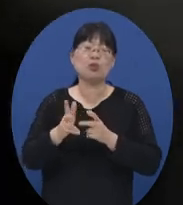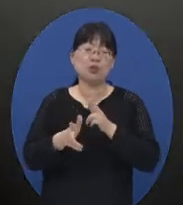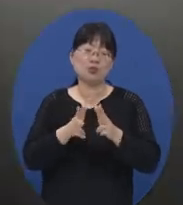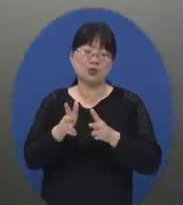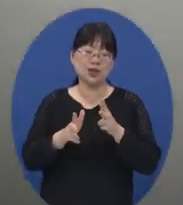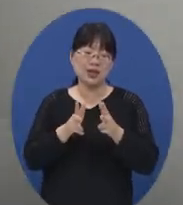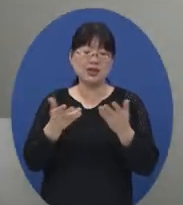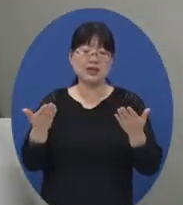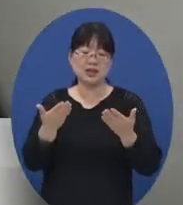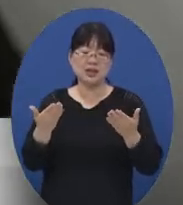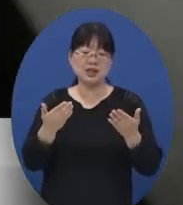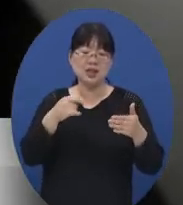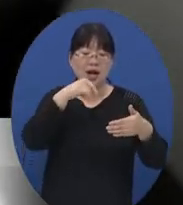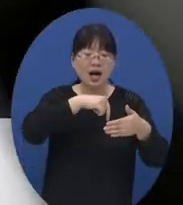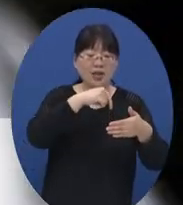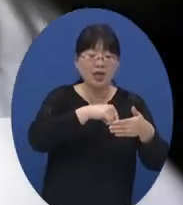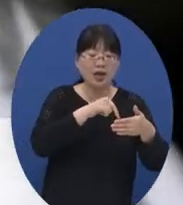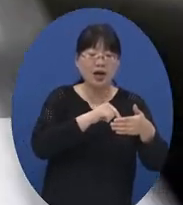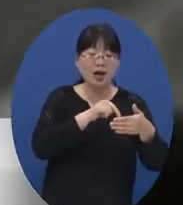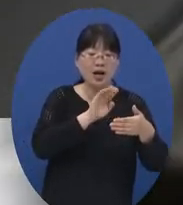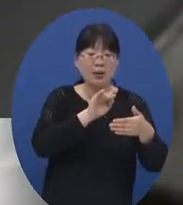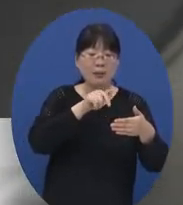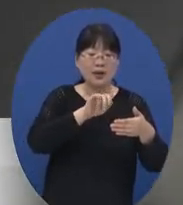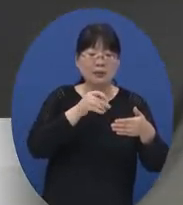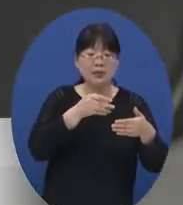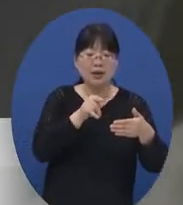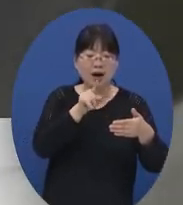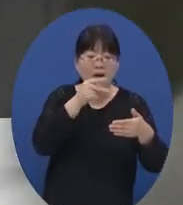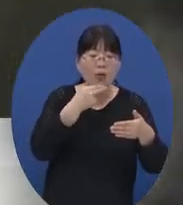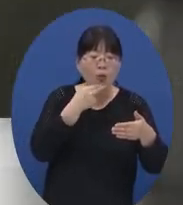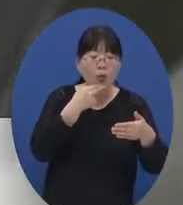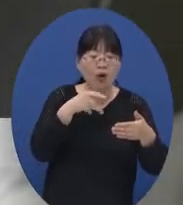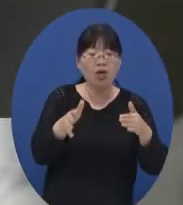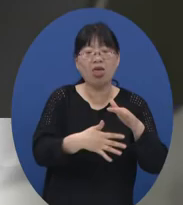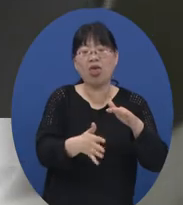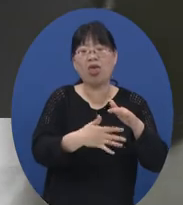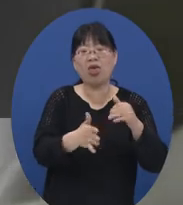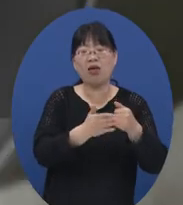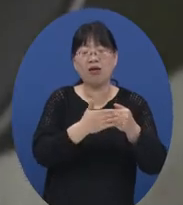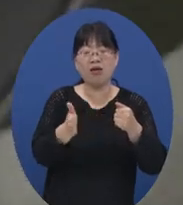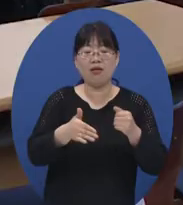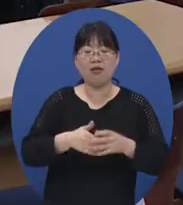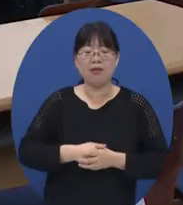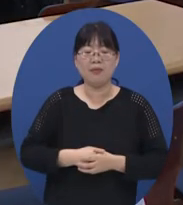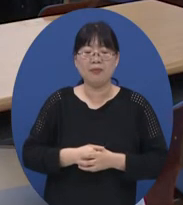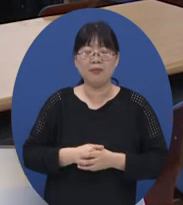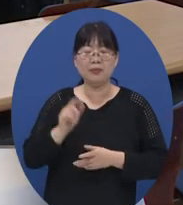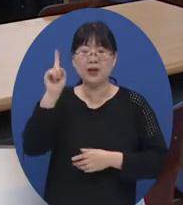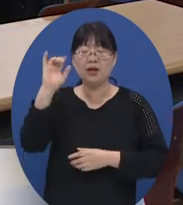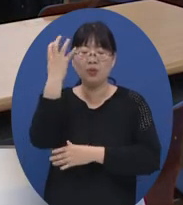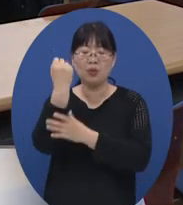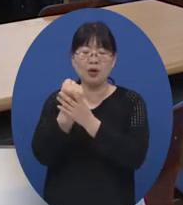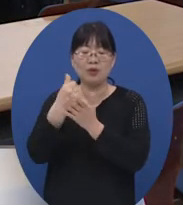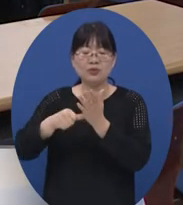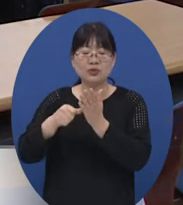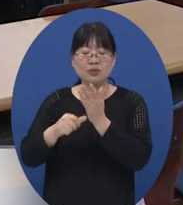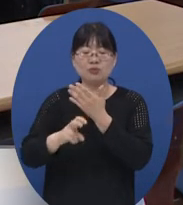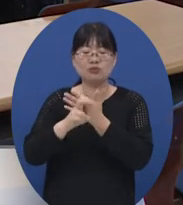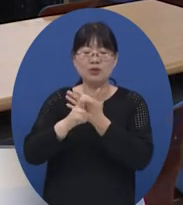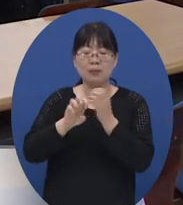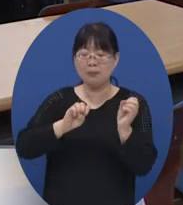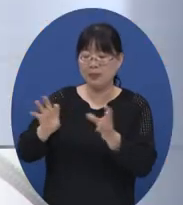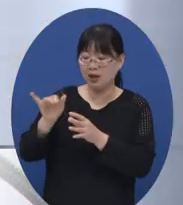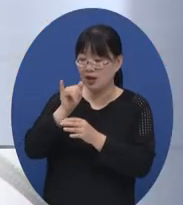작업했습니다. 그 안에 필터, 백필터나 이런 게 하나도 없잖아요. 텅텅 비어 있잖아요. 대기오염 물질을